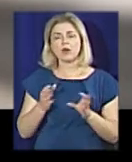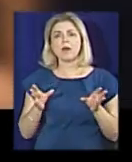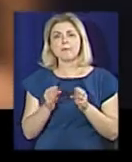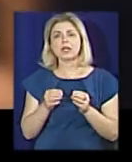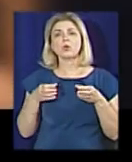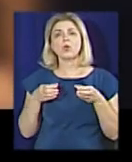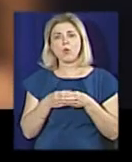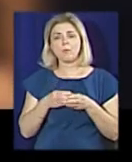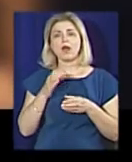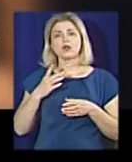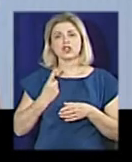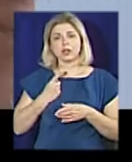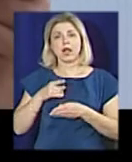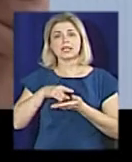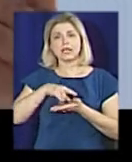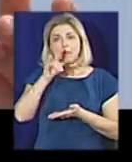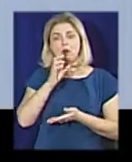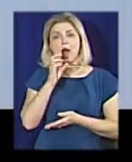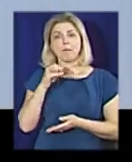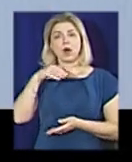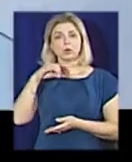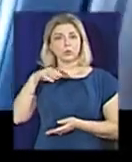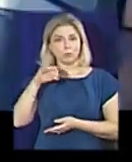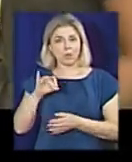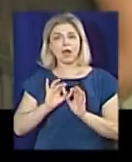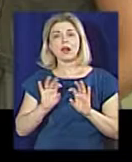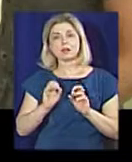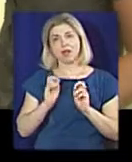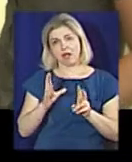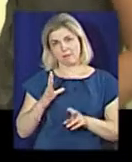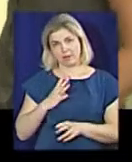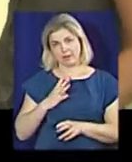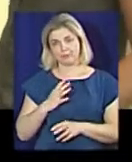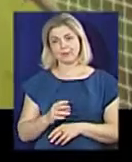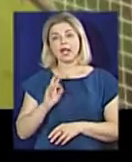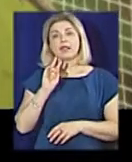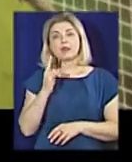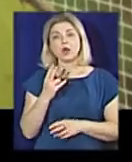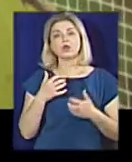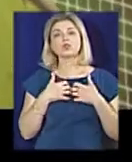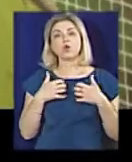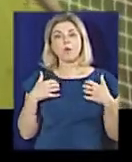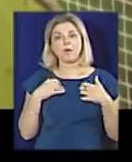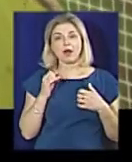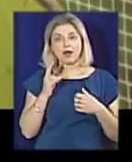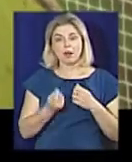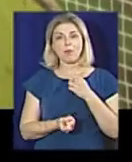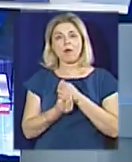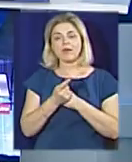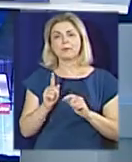чекала на літак у аеропорту Батумі, розповіла, як це було. У Миколаївському зоопарку з'явився унікальний